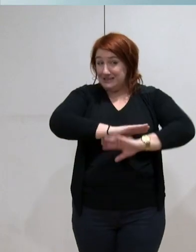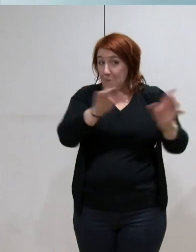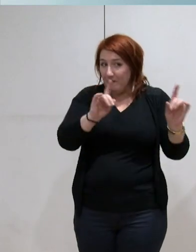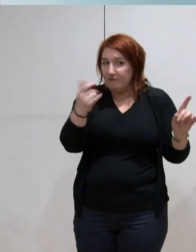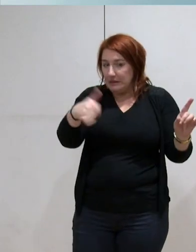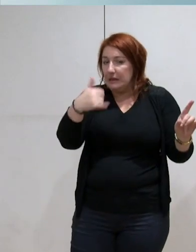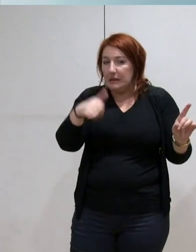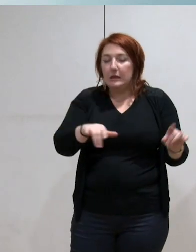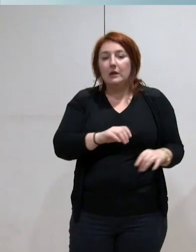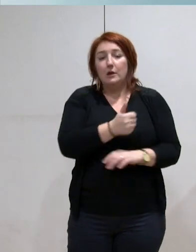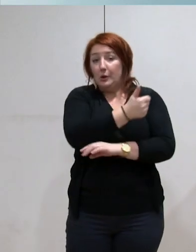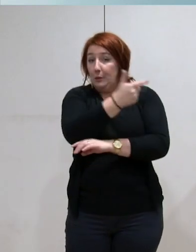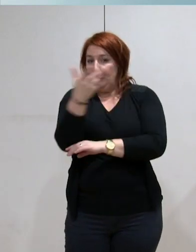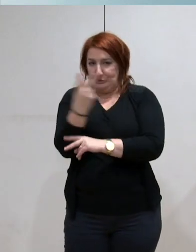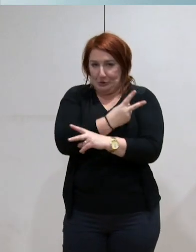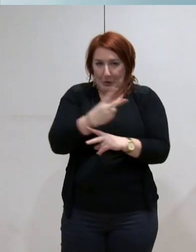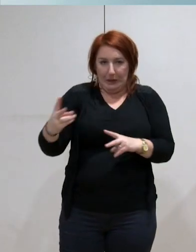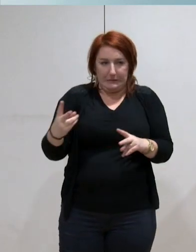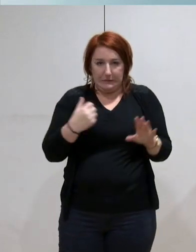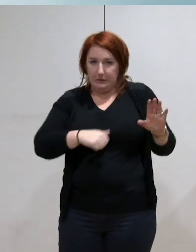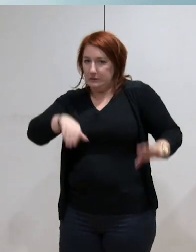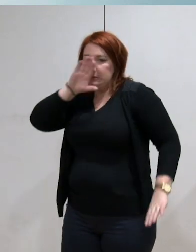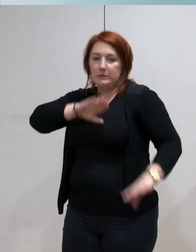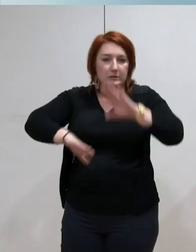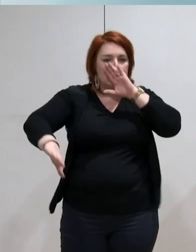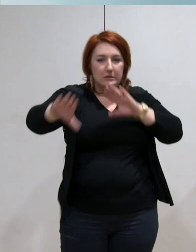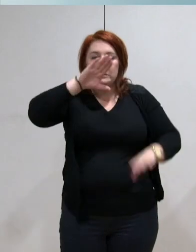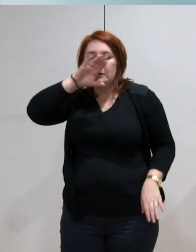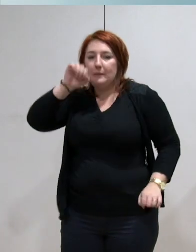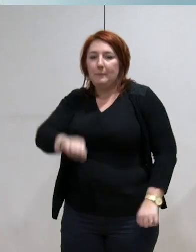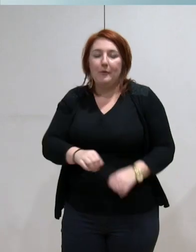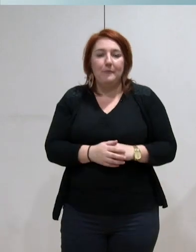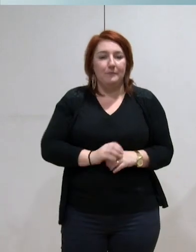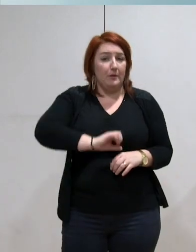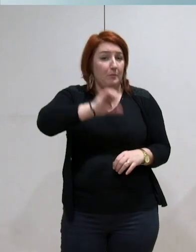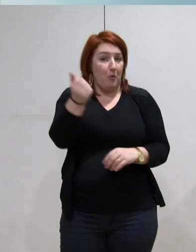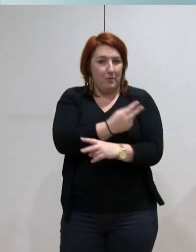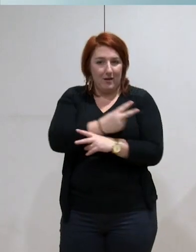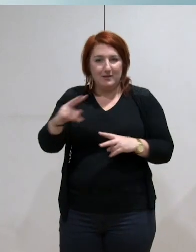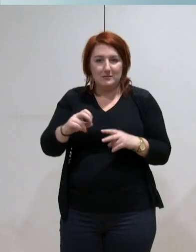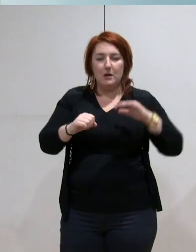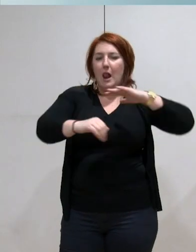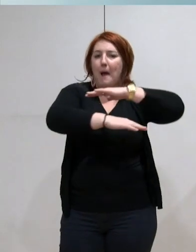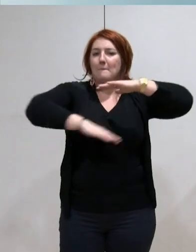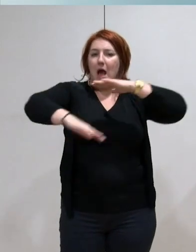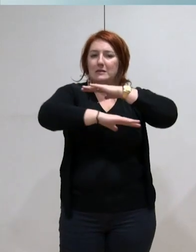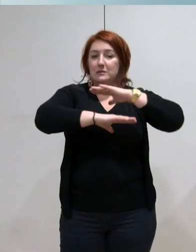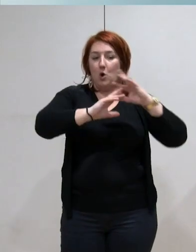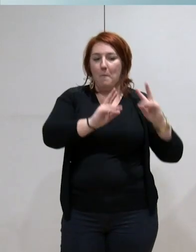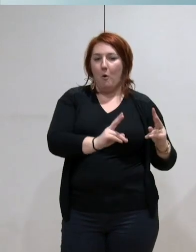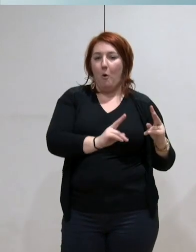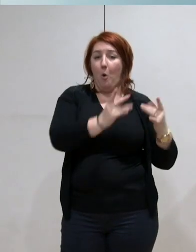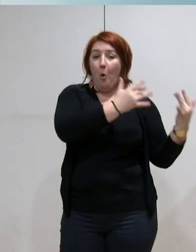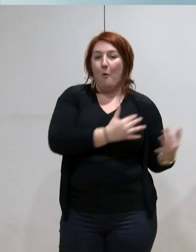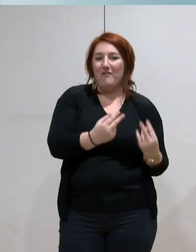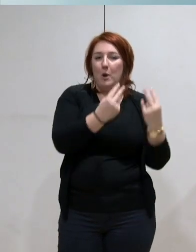damoclesès se promènent au-dessus de nos têtes la première c'est la revalorisation des bases a priori